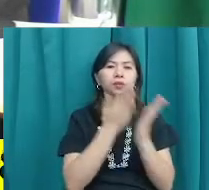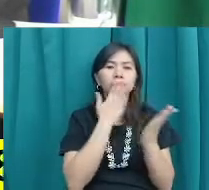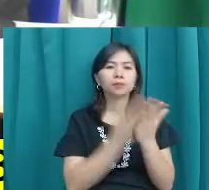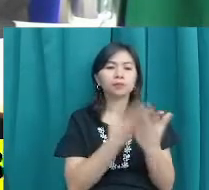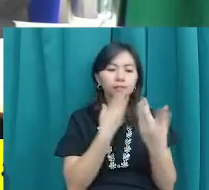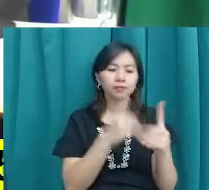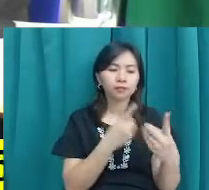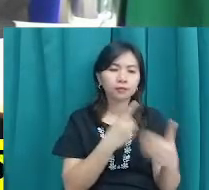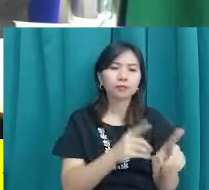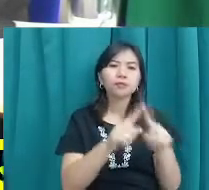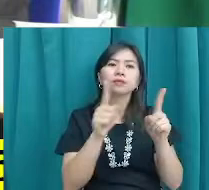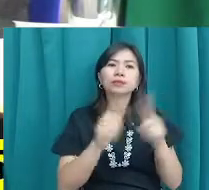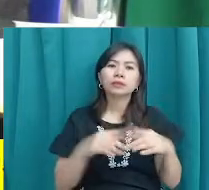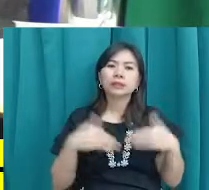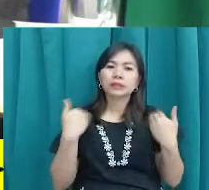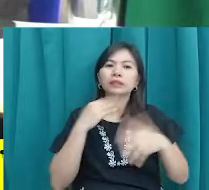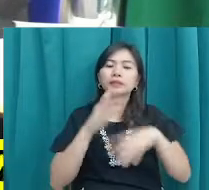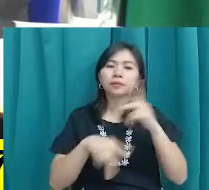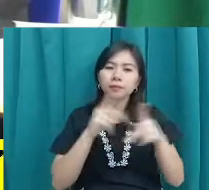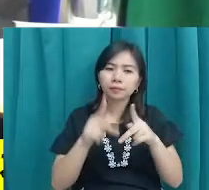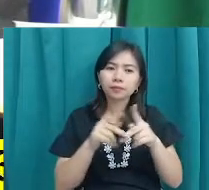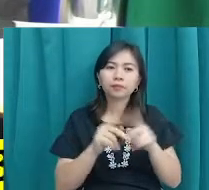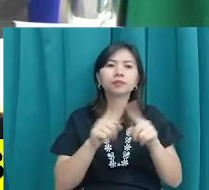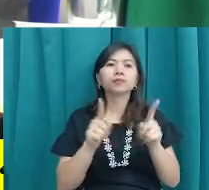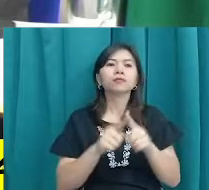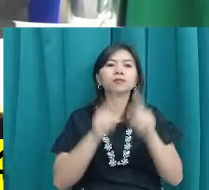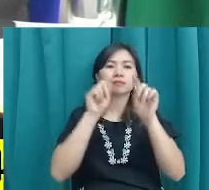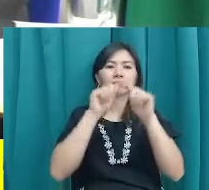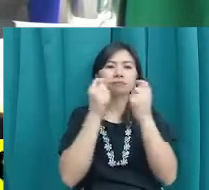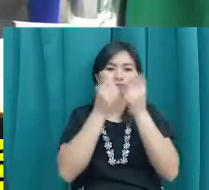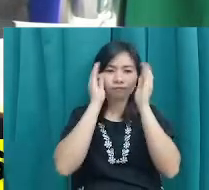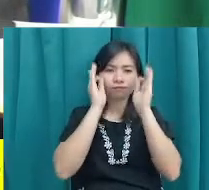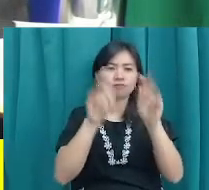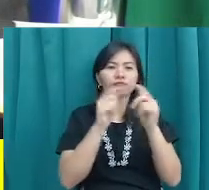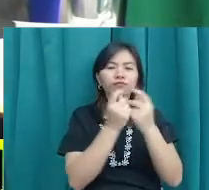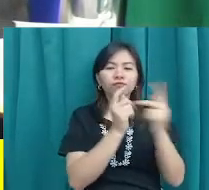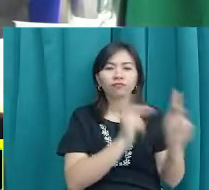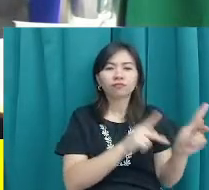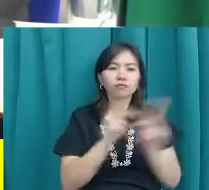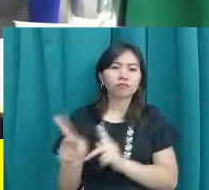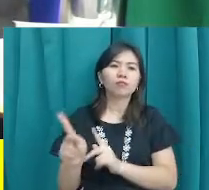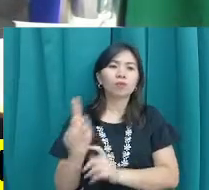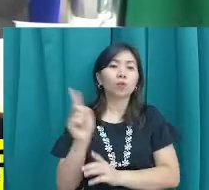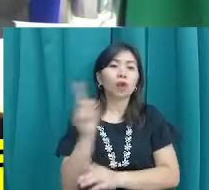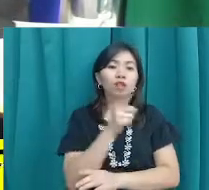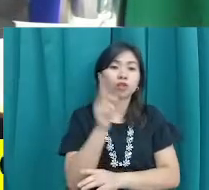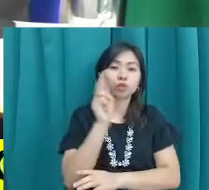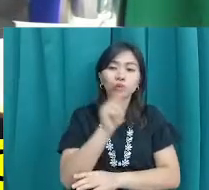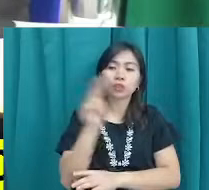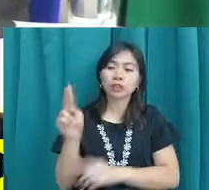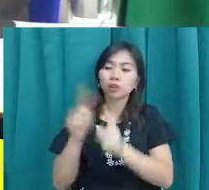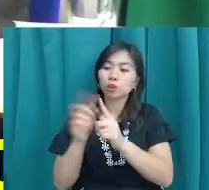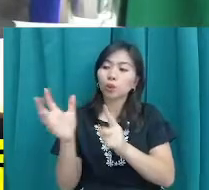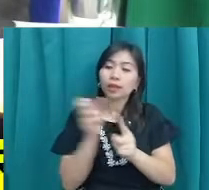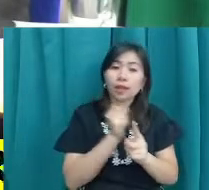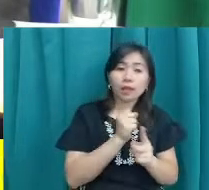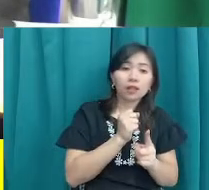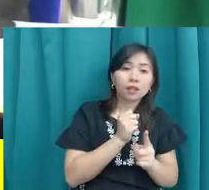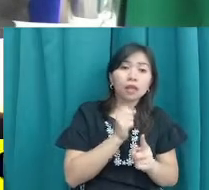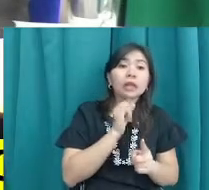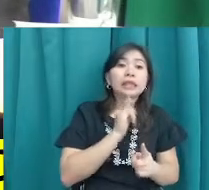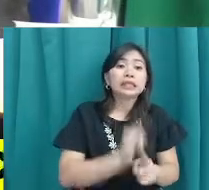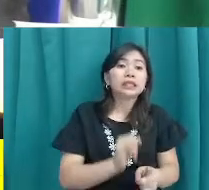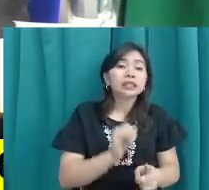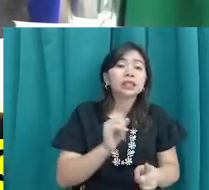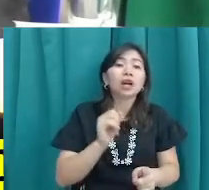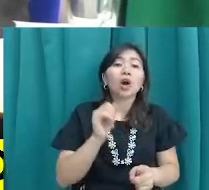ka bilang isang kabataan, team focus, team preparation. Ang kunin mo sa buhay mo, hindi yung gusto mo.